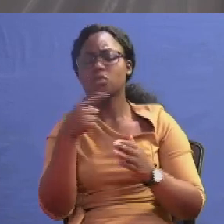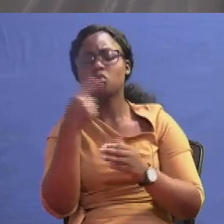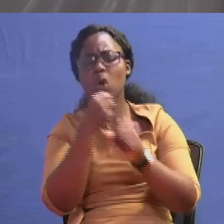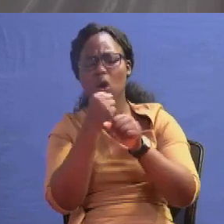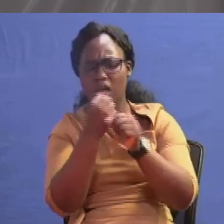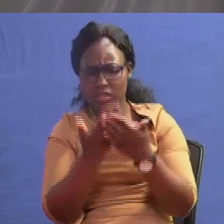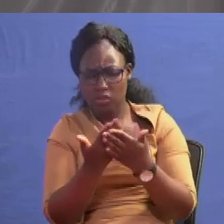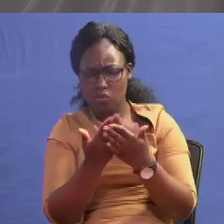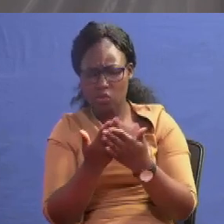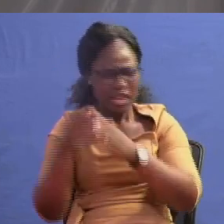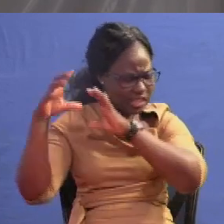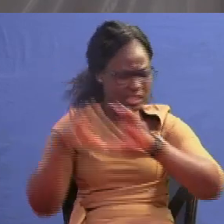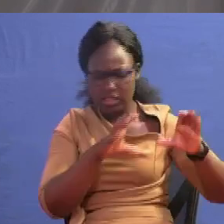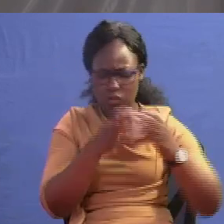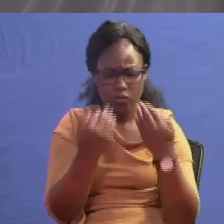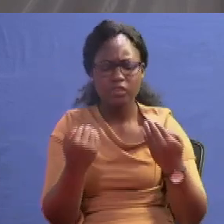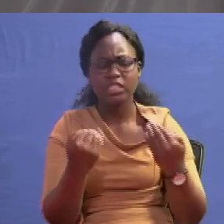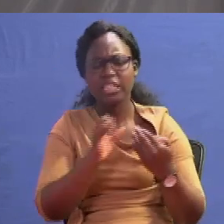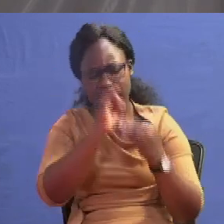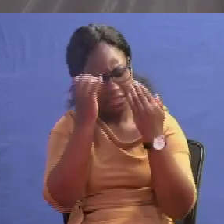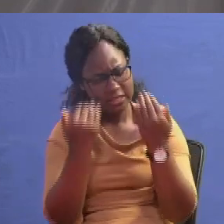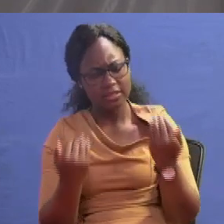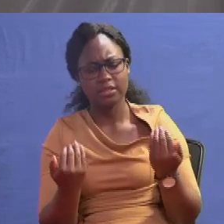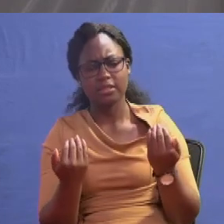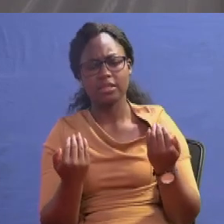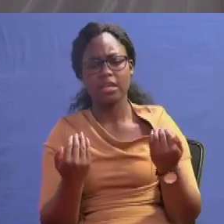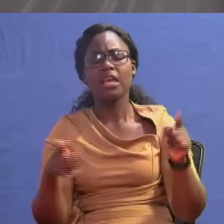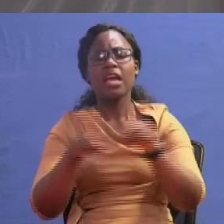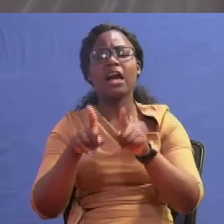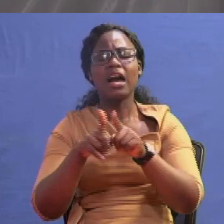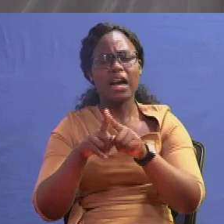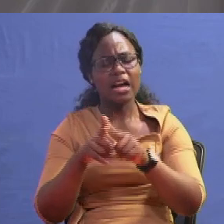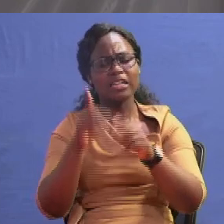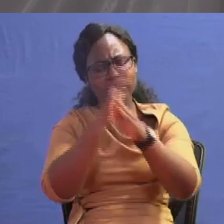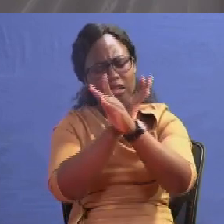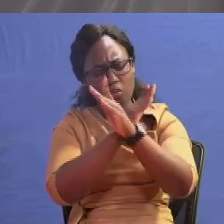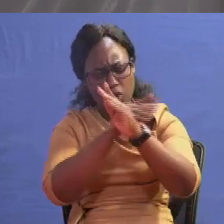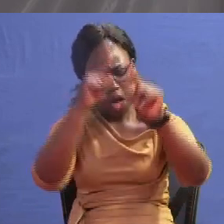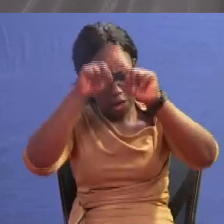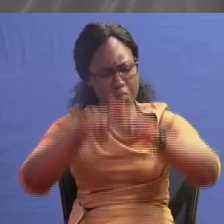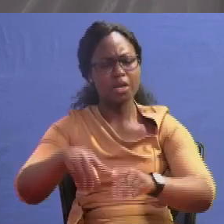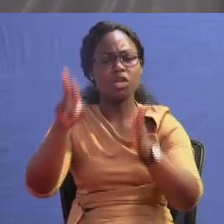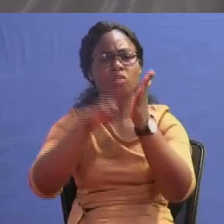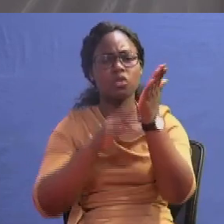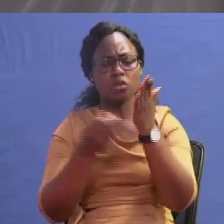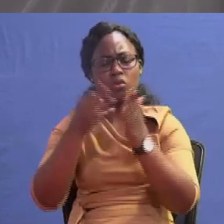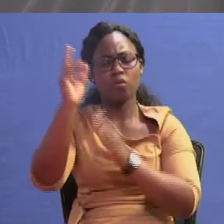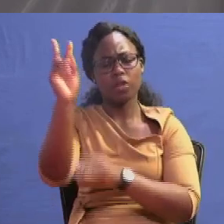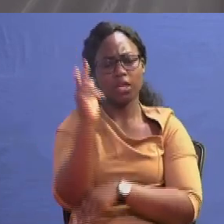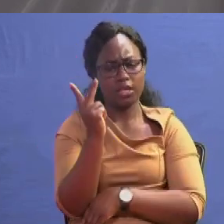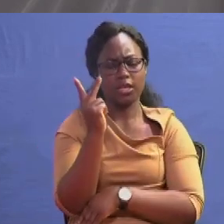ni kuharasi watoto. Mtoto ni mtoto. Na atunzwe kulingana na maadili na sheria ya Jamhuri ya